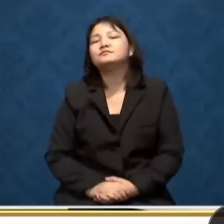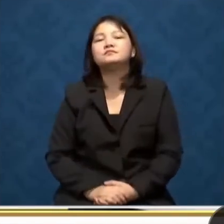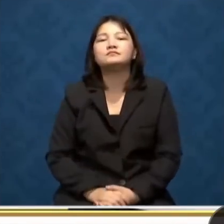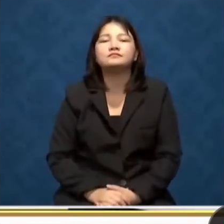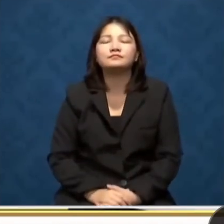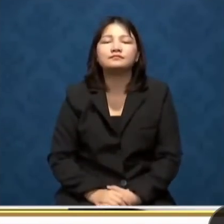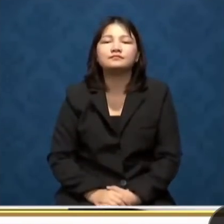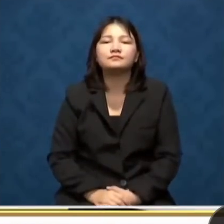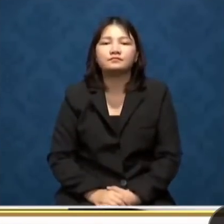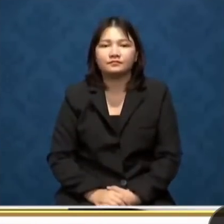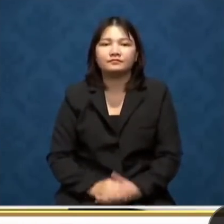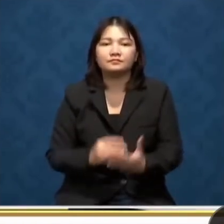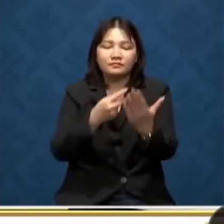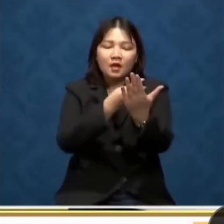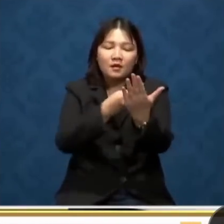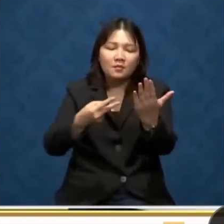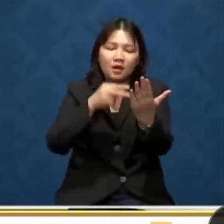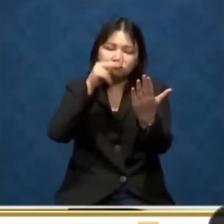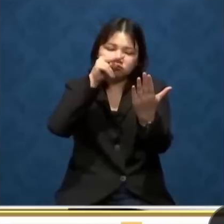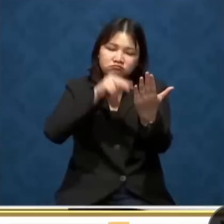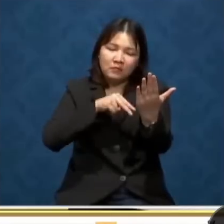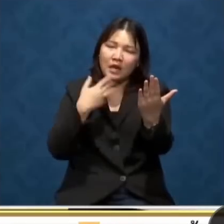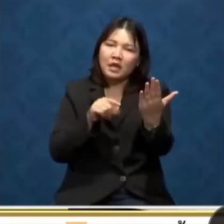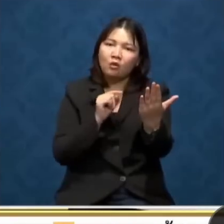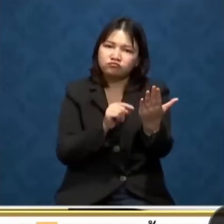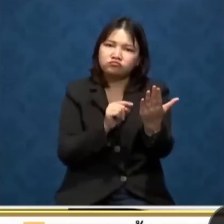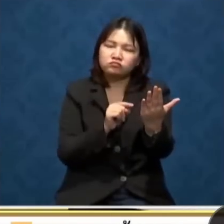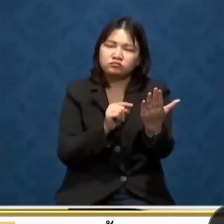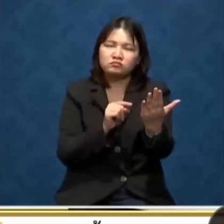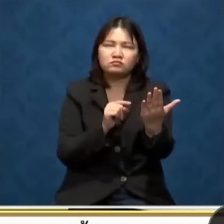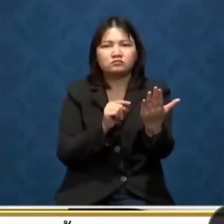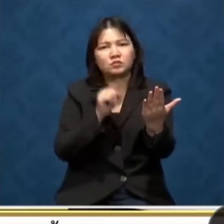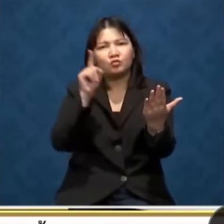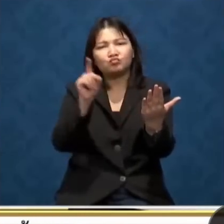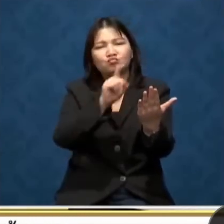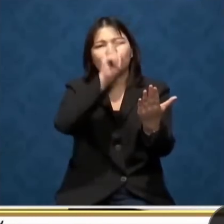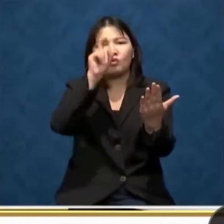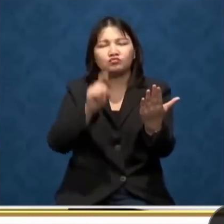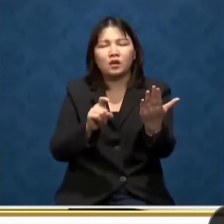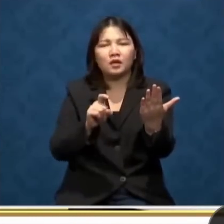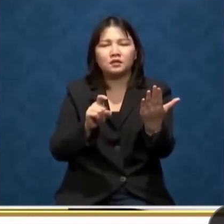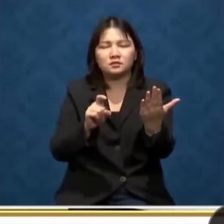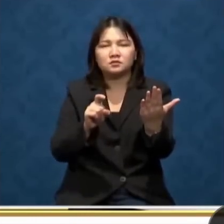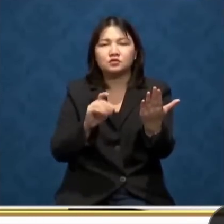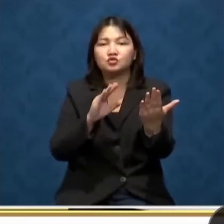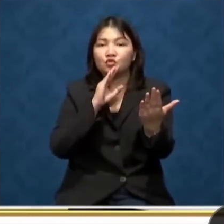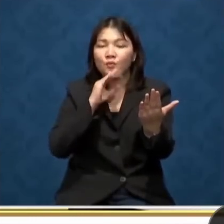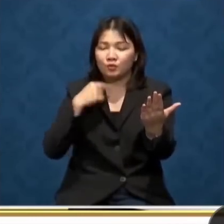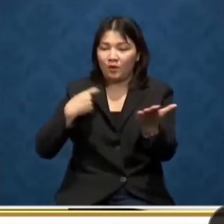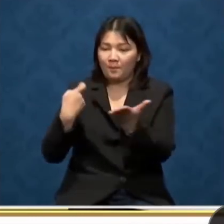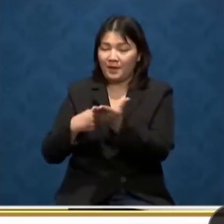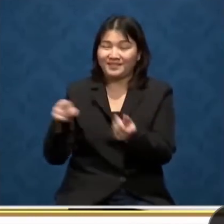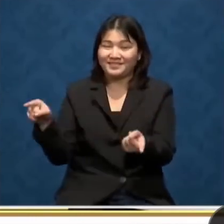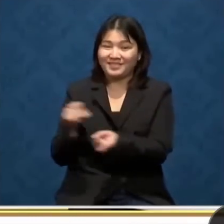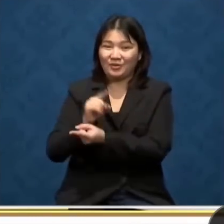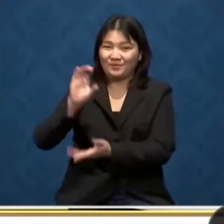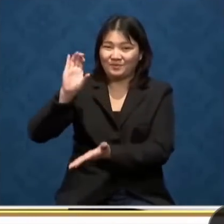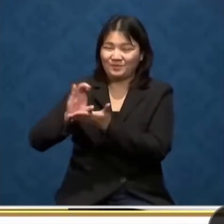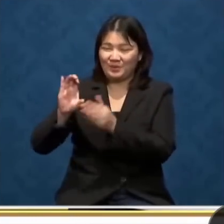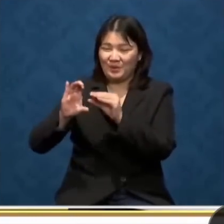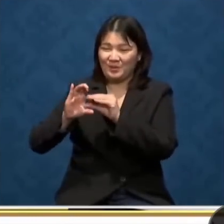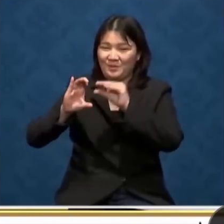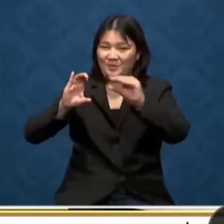ผมอ่านอกอานีเพื่จะตอำถามวาปัจบันนี้ต่การลงทุนแน spinningบริหารครองทุน